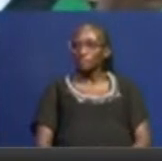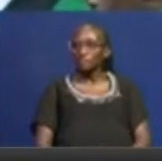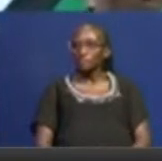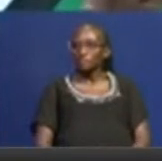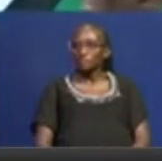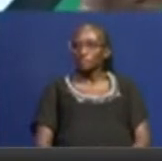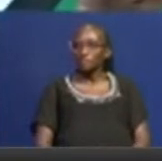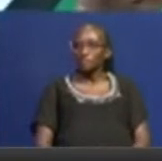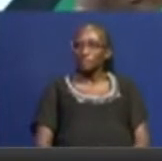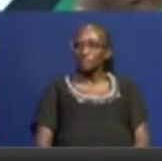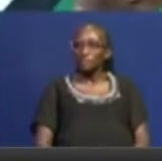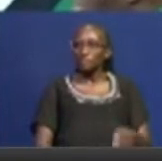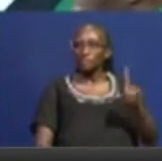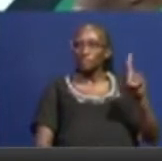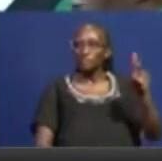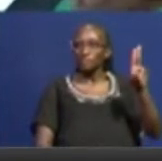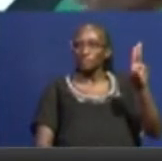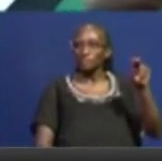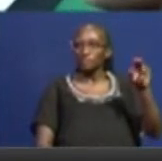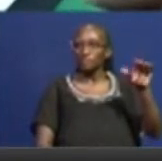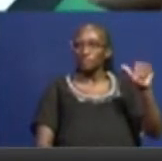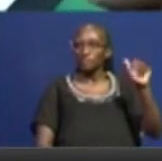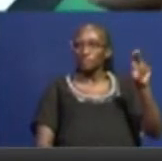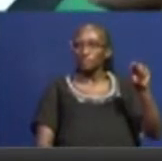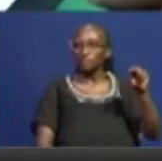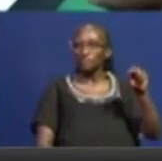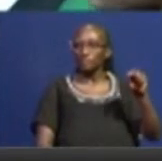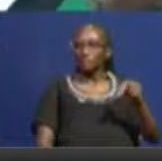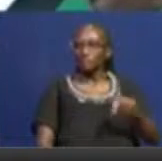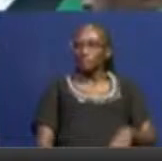Nyeri Town Duncan Maina Madenge.